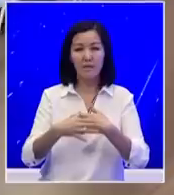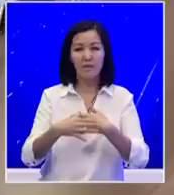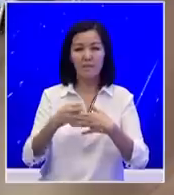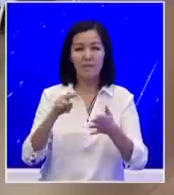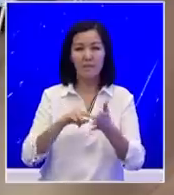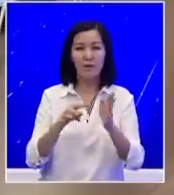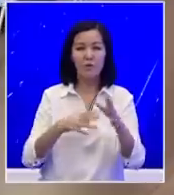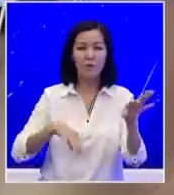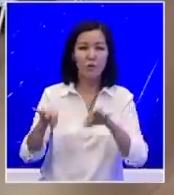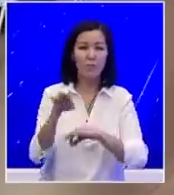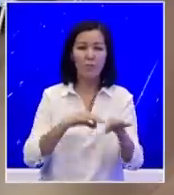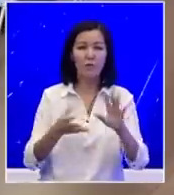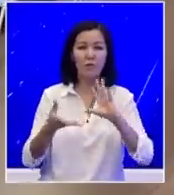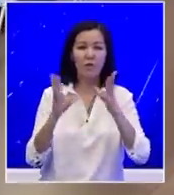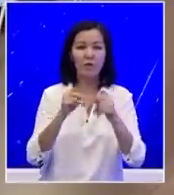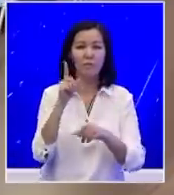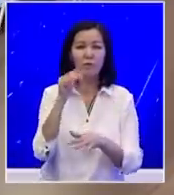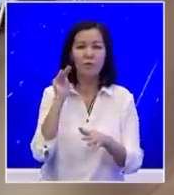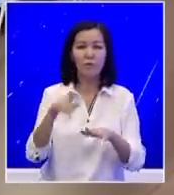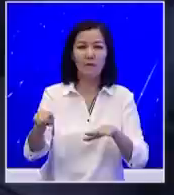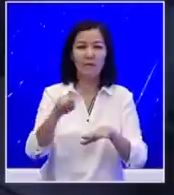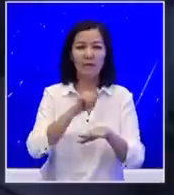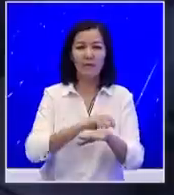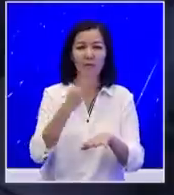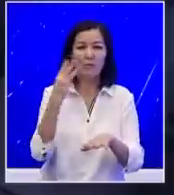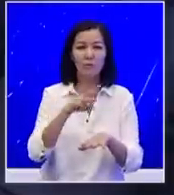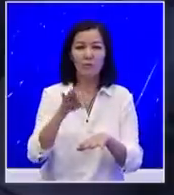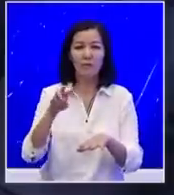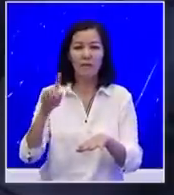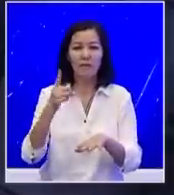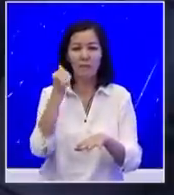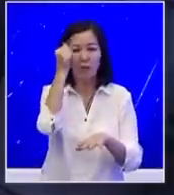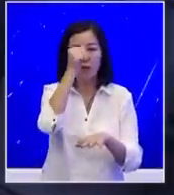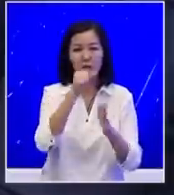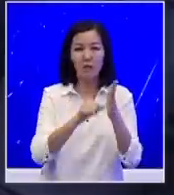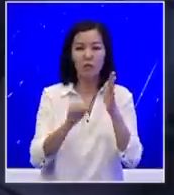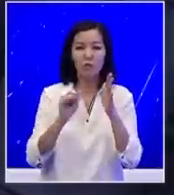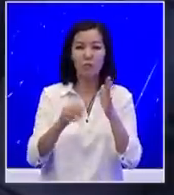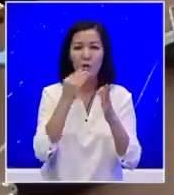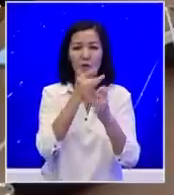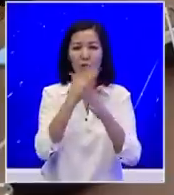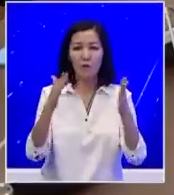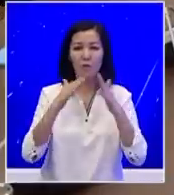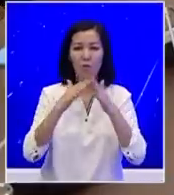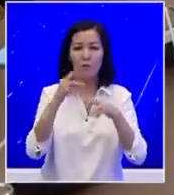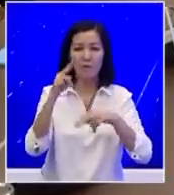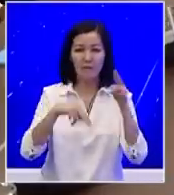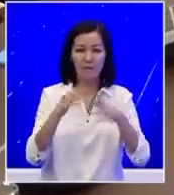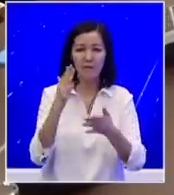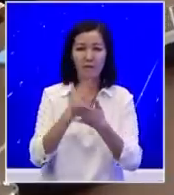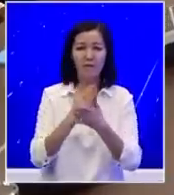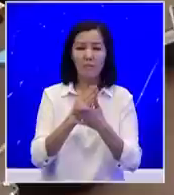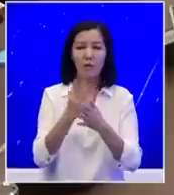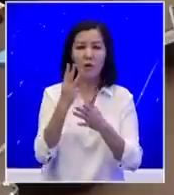направленных. Бұл жоба бойынша жалпы көлемі 100 мың шаршы метр, құны 30 миллиард теңге. Жылына 600 мың тонна азық-түлік сақтау қоймасы салынады.